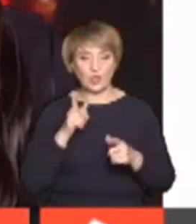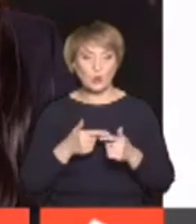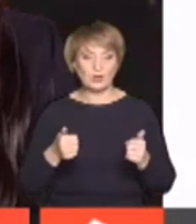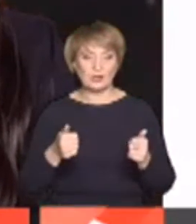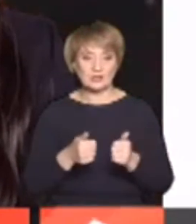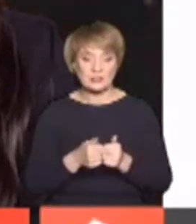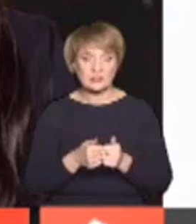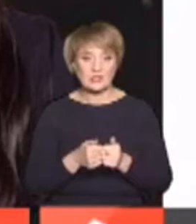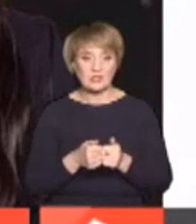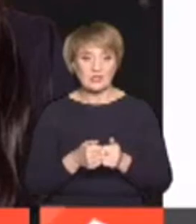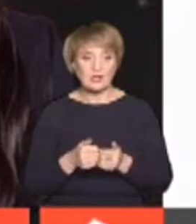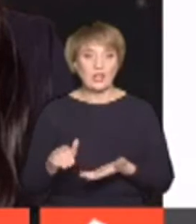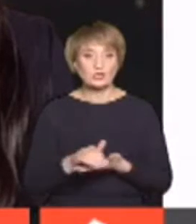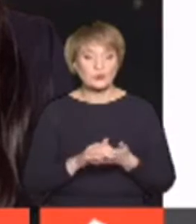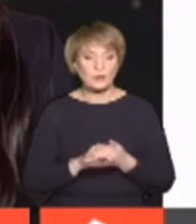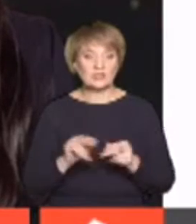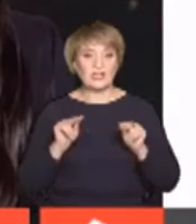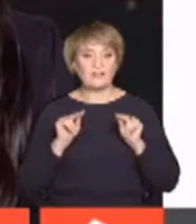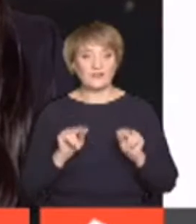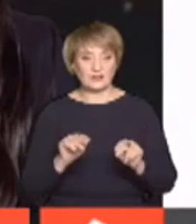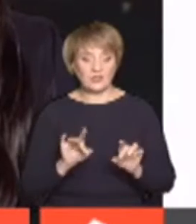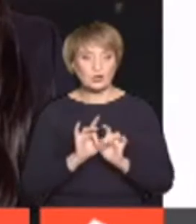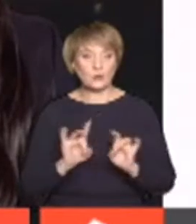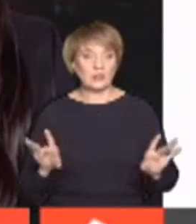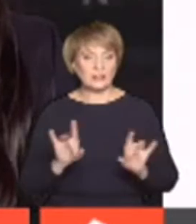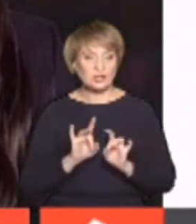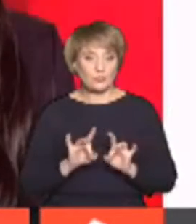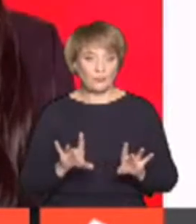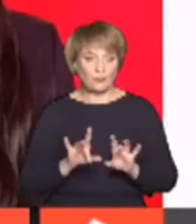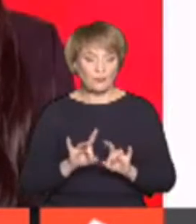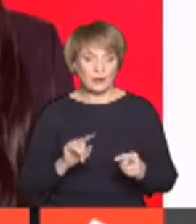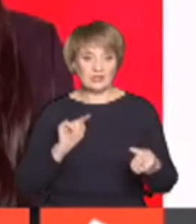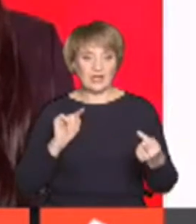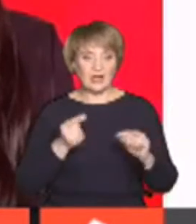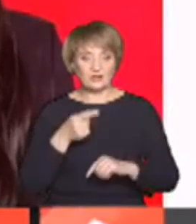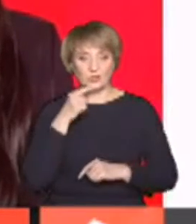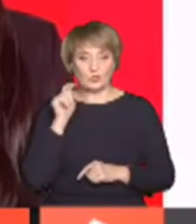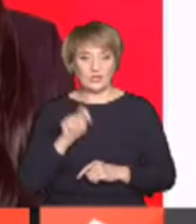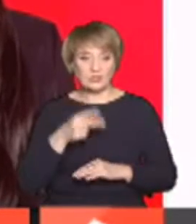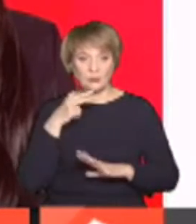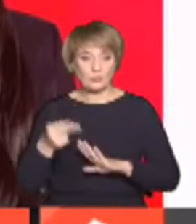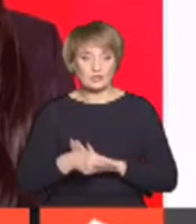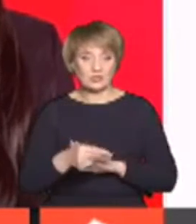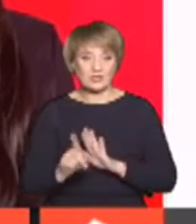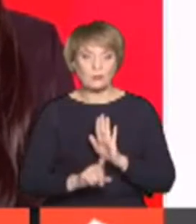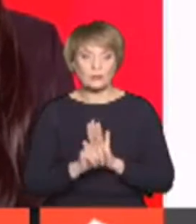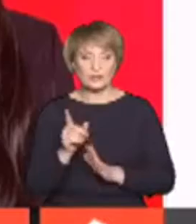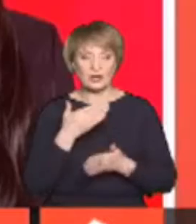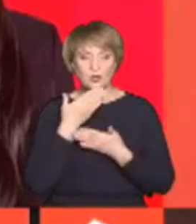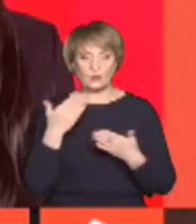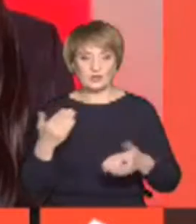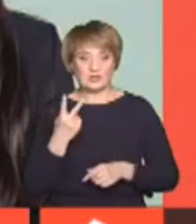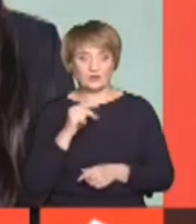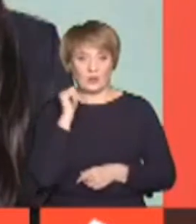активно скуповуватися і відверто транслювати вже відверту антиукраїнську пропаганду вони почали останні 2 роки. Бо